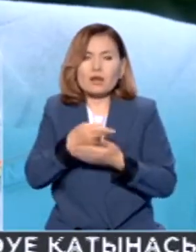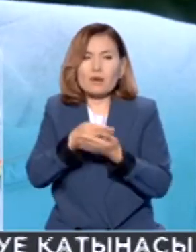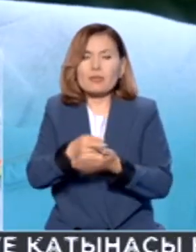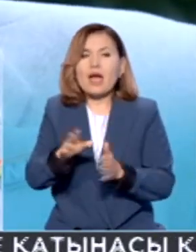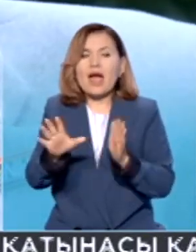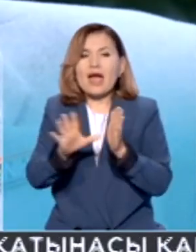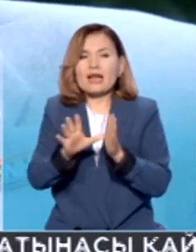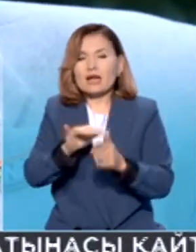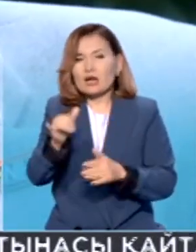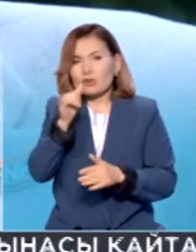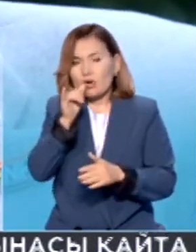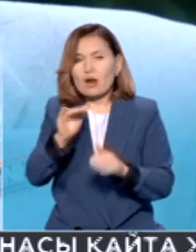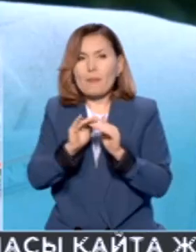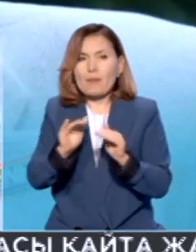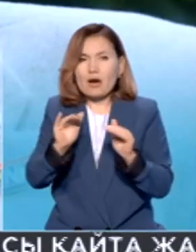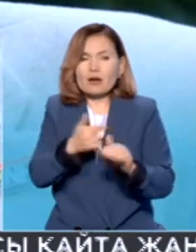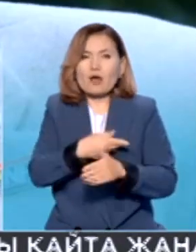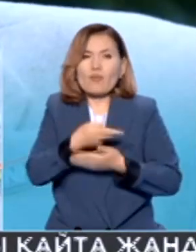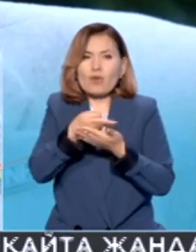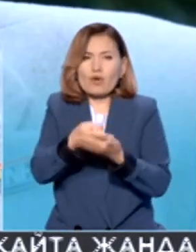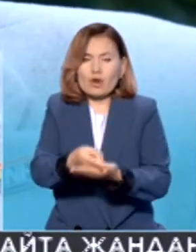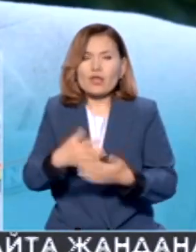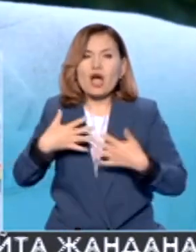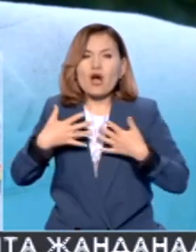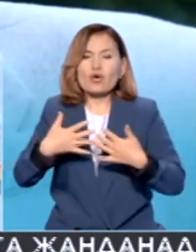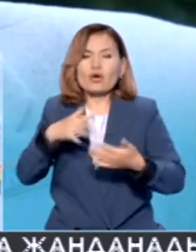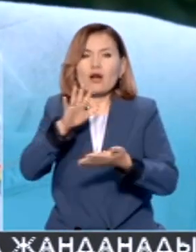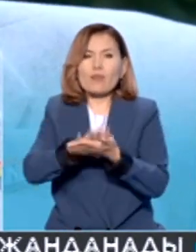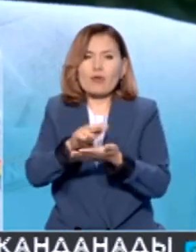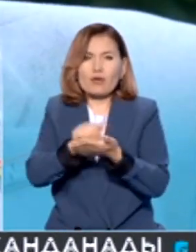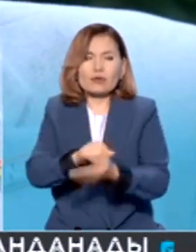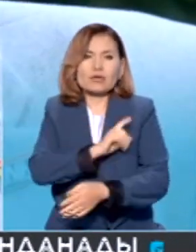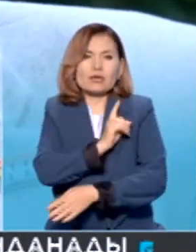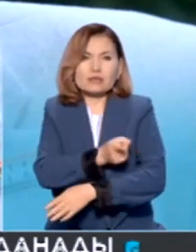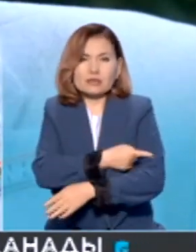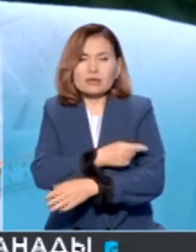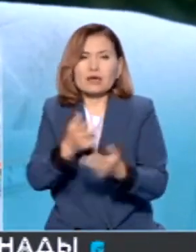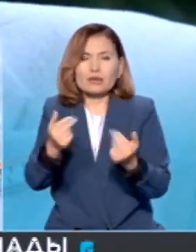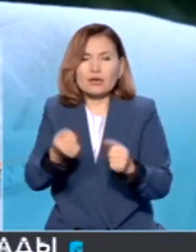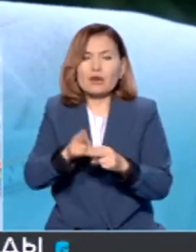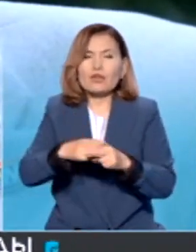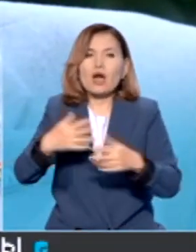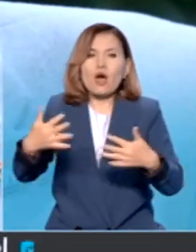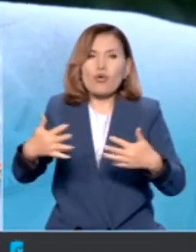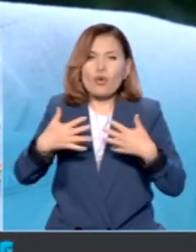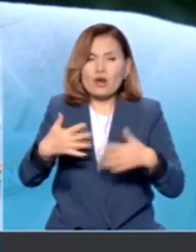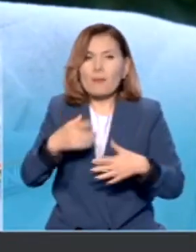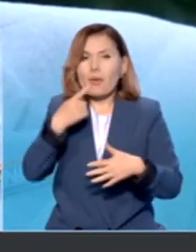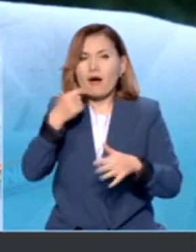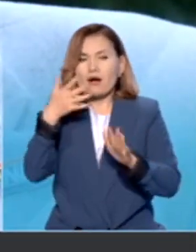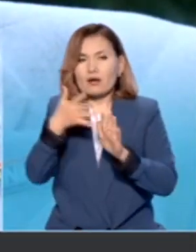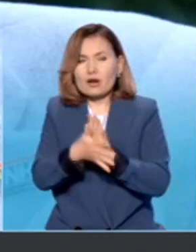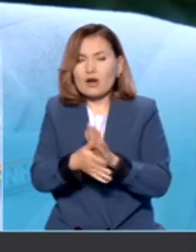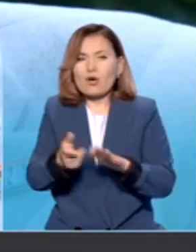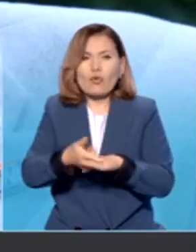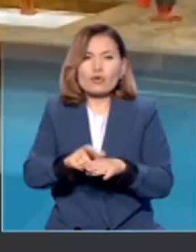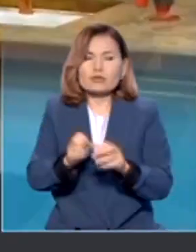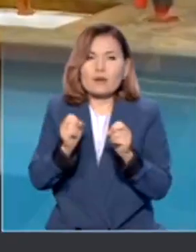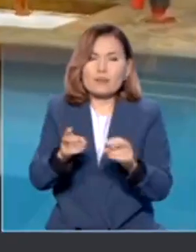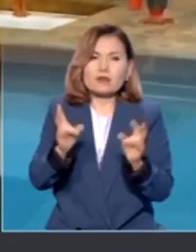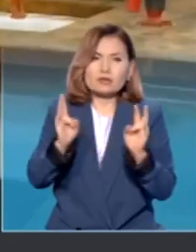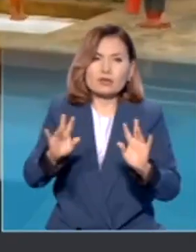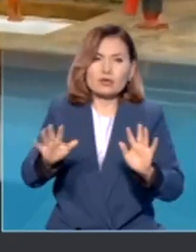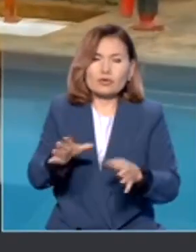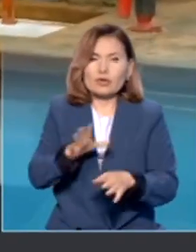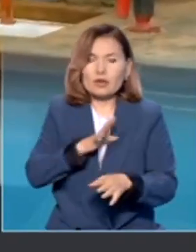Электронды темекілер балаларды аурухананың интенсивті терапия бөлімінен бірақ шығаруы мүмкін. Өкпеден қан кету сияқты жағдайлар өте қауіпті.